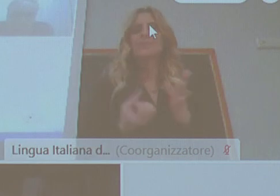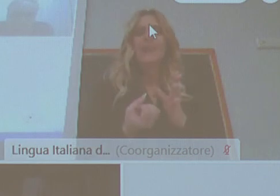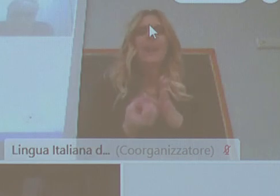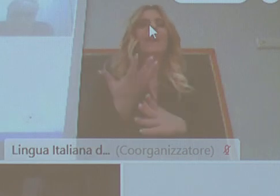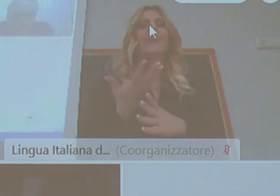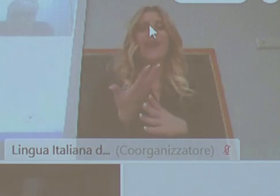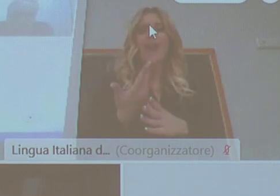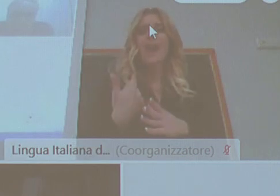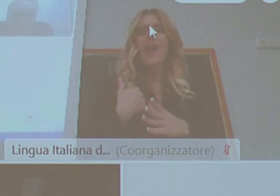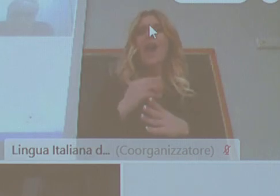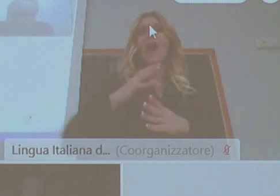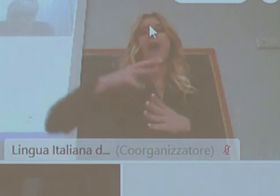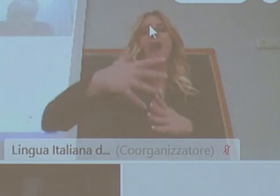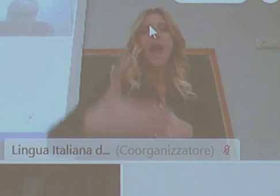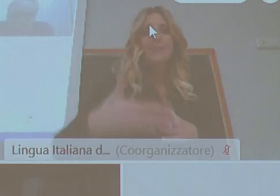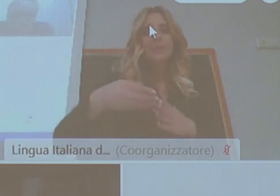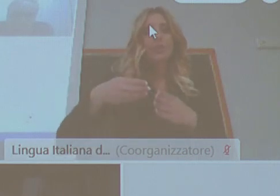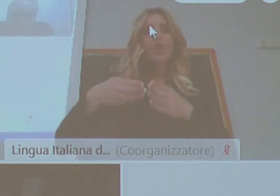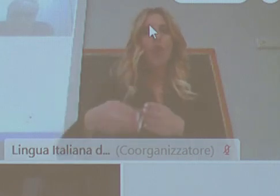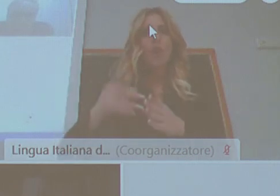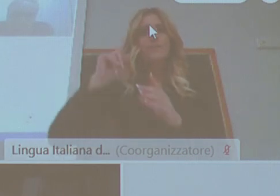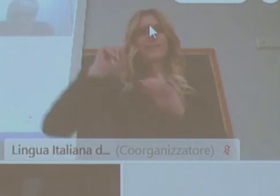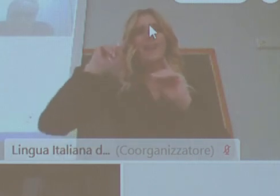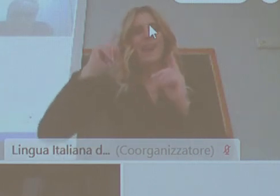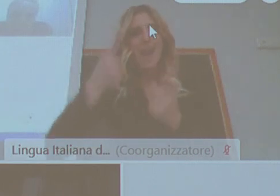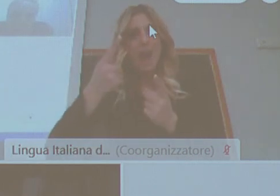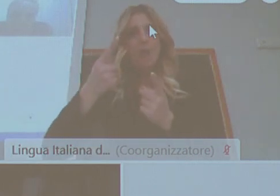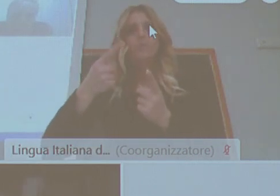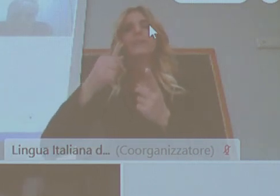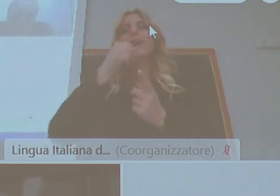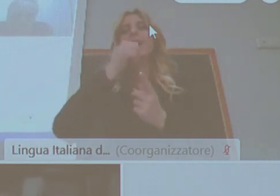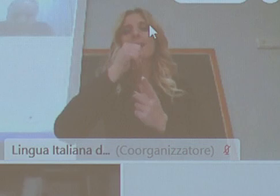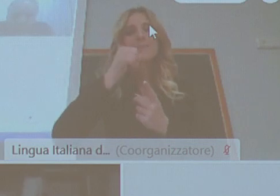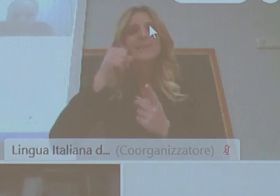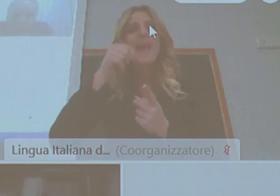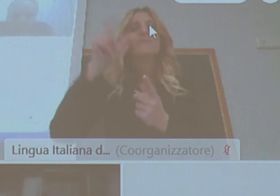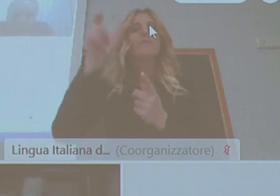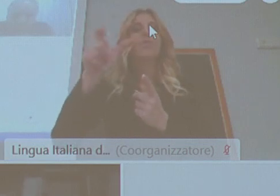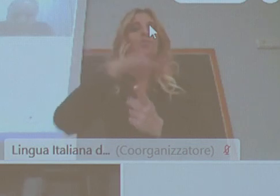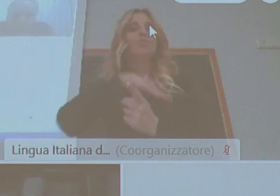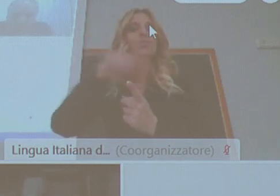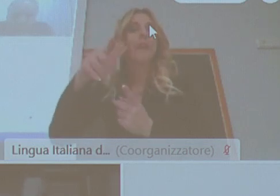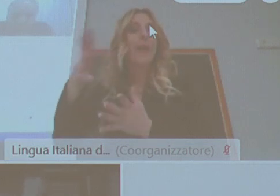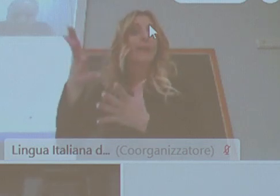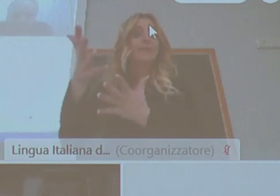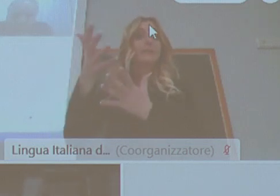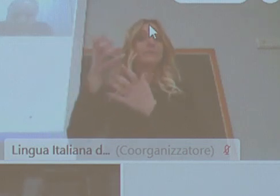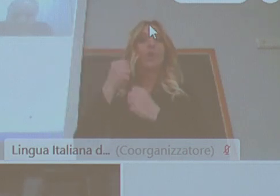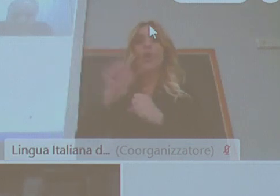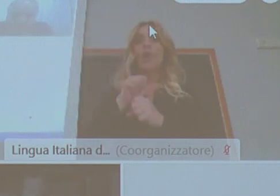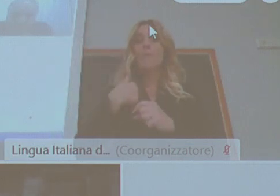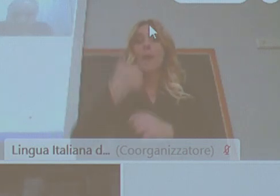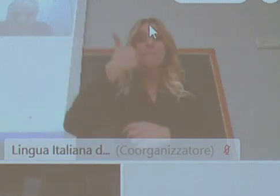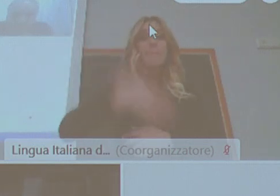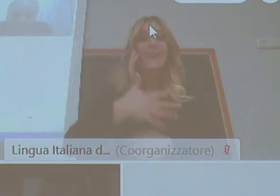ulteriori corsi di laurea, come dice il professor Della Porta, per attrarre lo studente. Facciamo 1000 corsi di